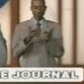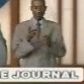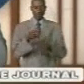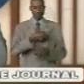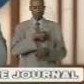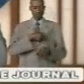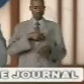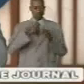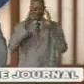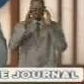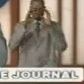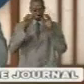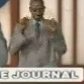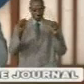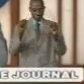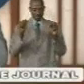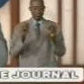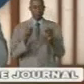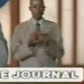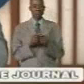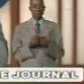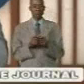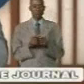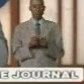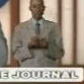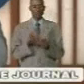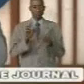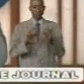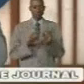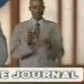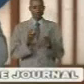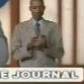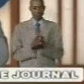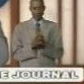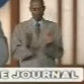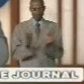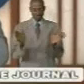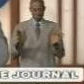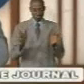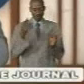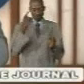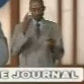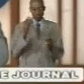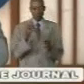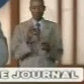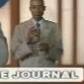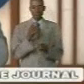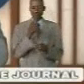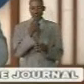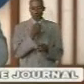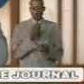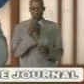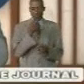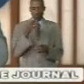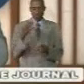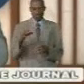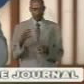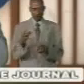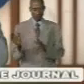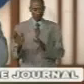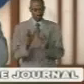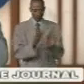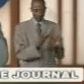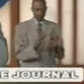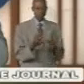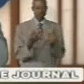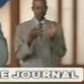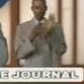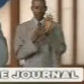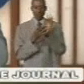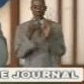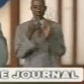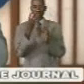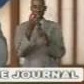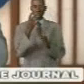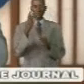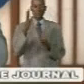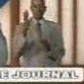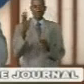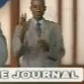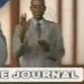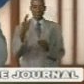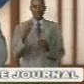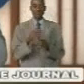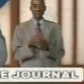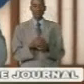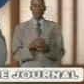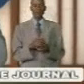République et accompagnés au salon du secrétaire général de l'Organisation internationale de la francophonie. 8h45, arrivée de son